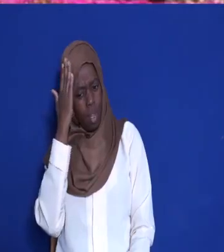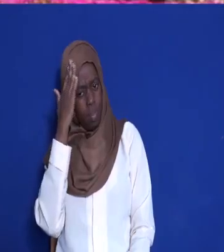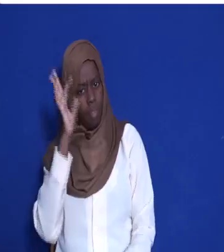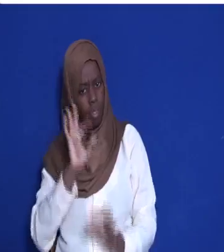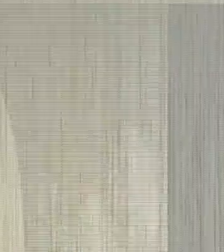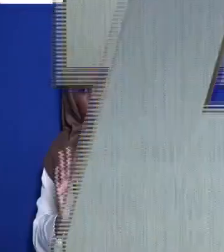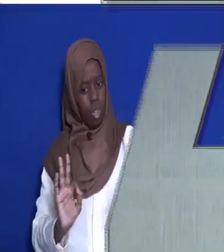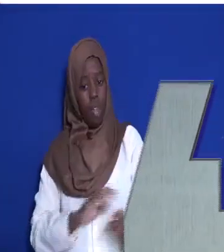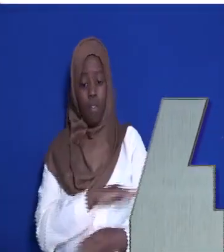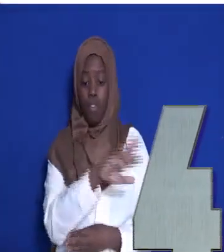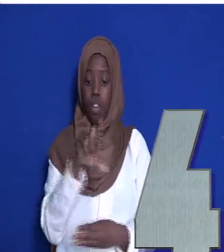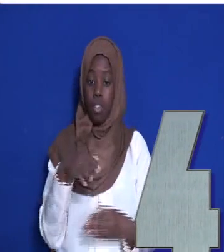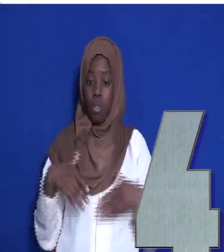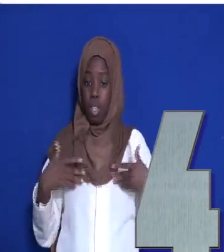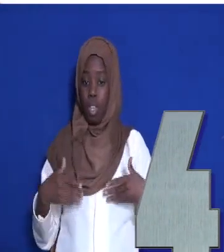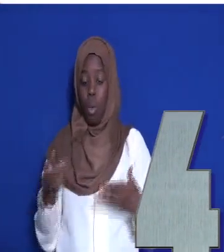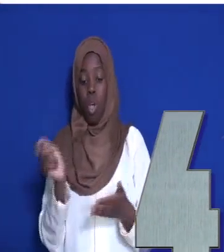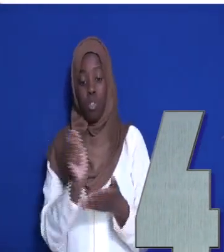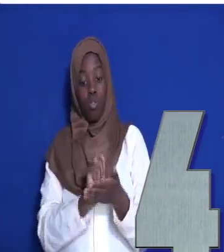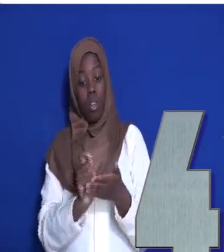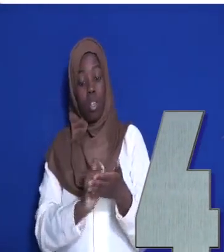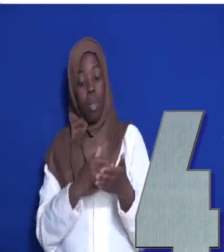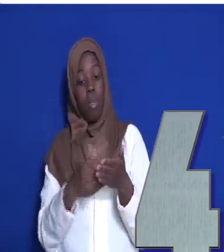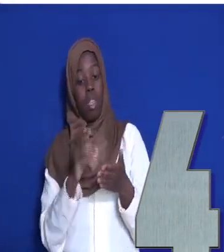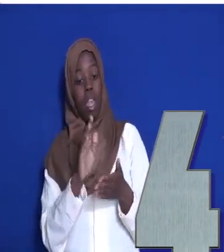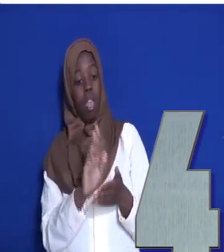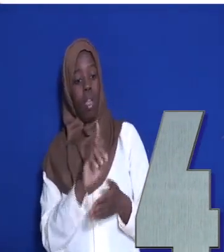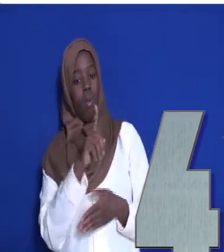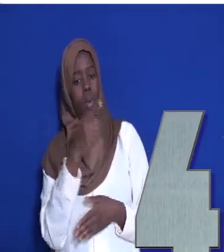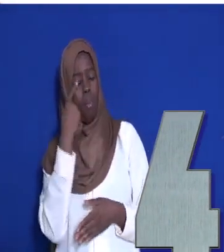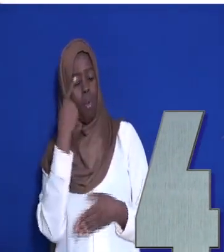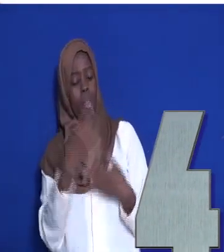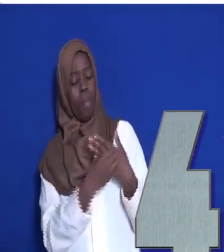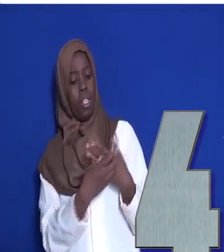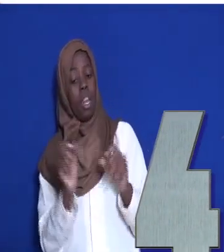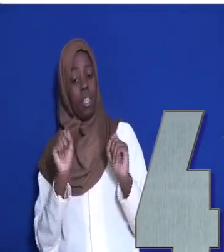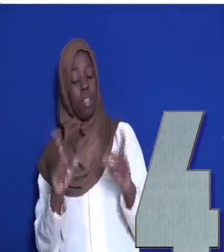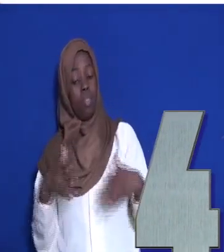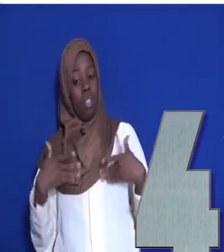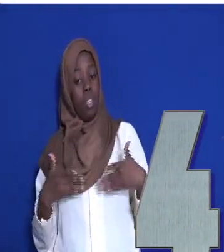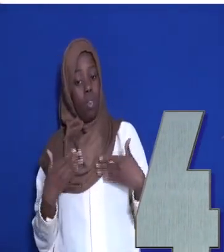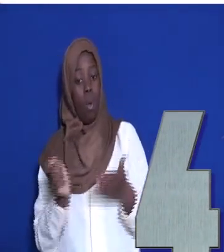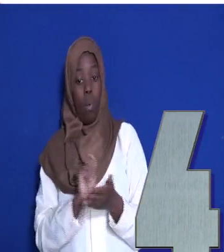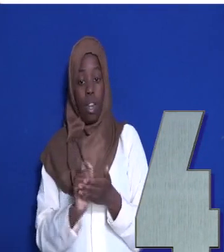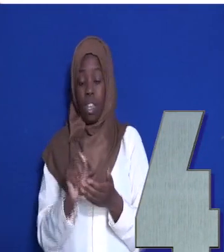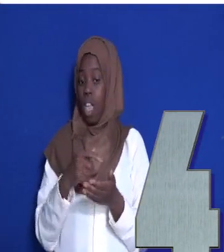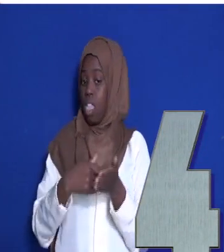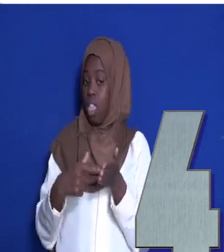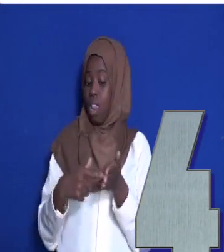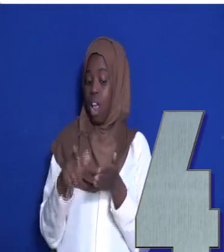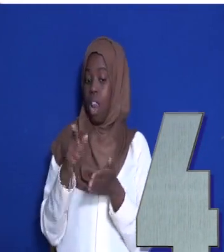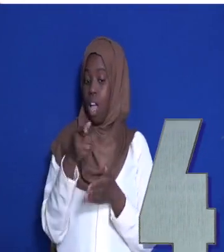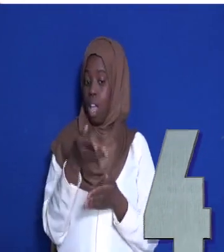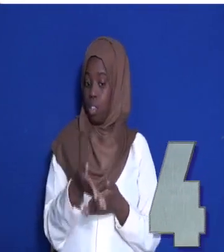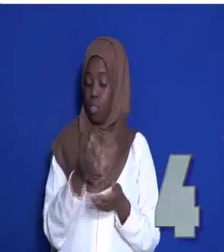Tumeelewa watoto, eh? Hayo yote tunatakiwa tuandike majina yake. Wewe umeona picha, lakini unatakiwa